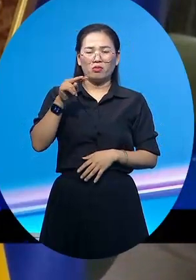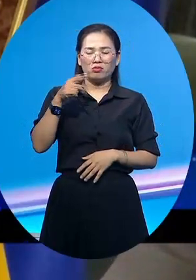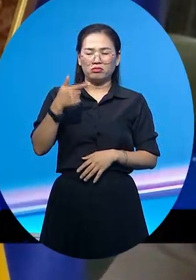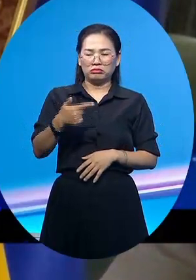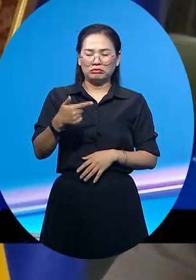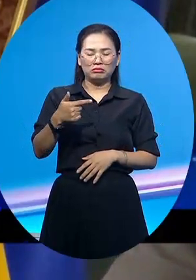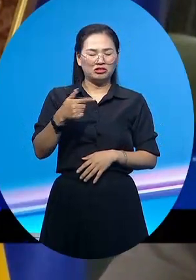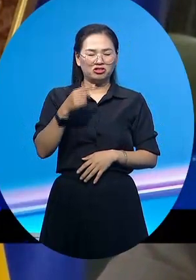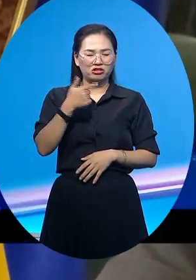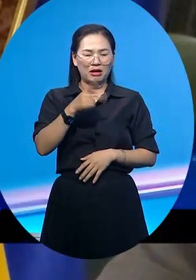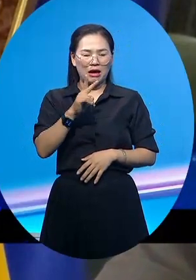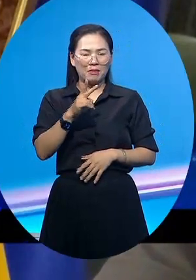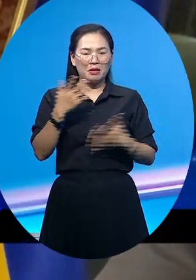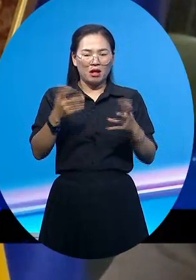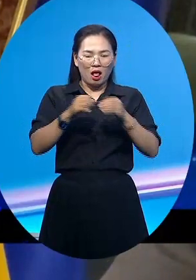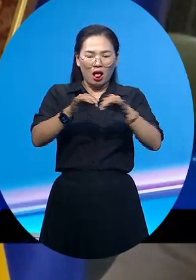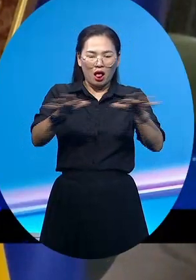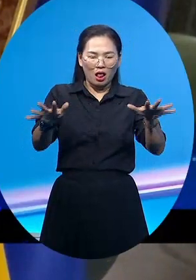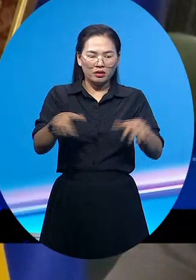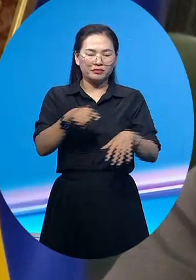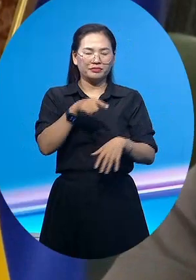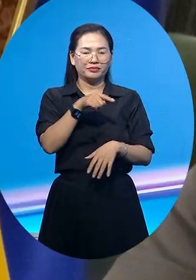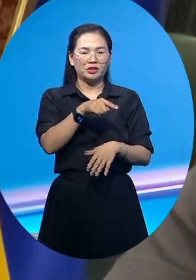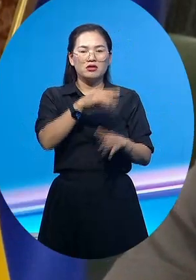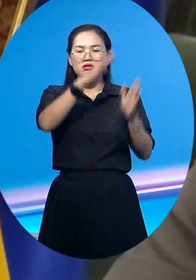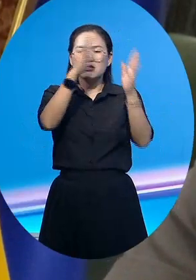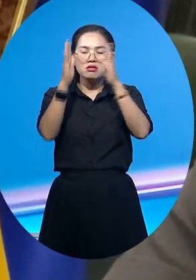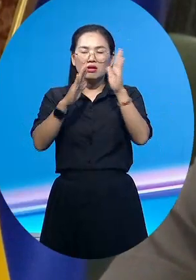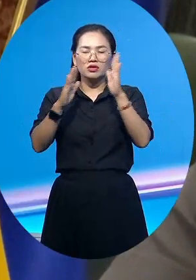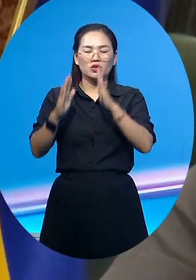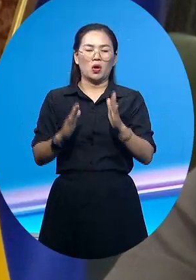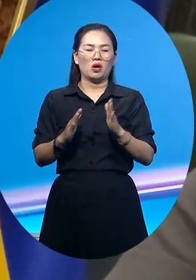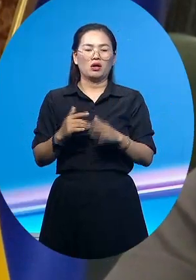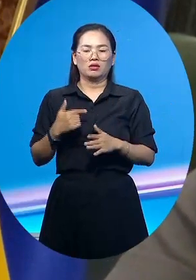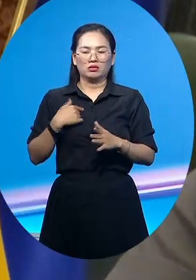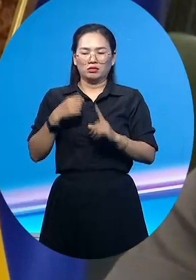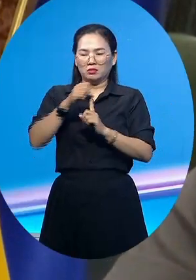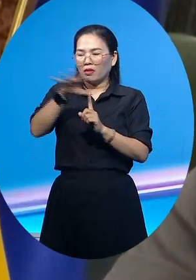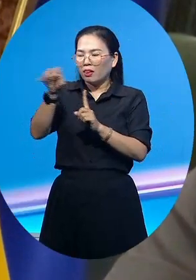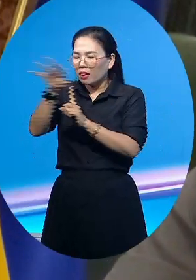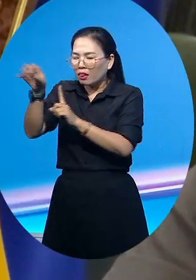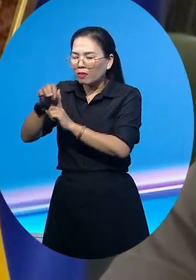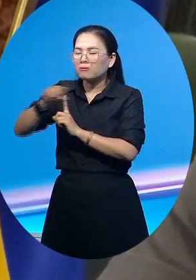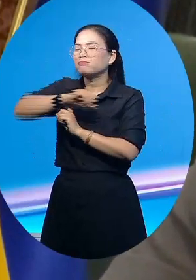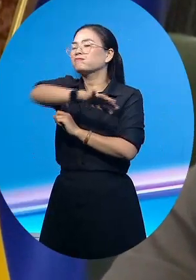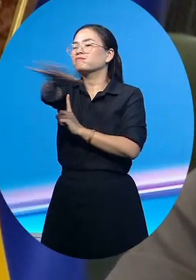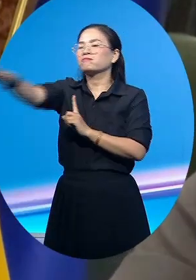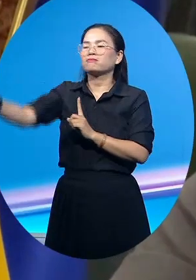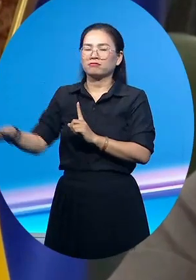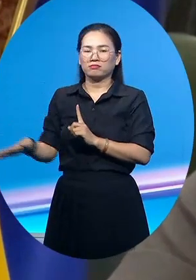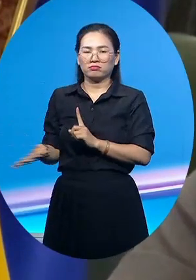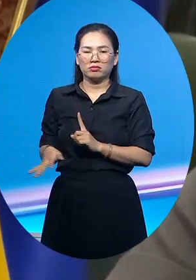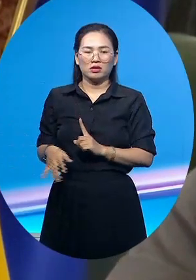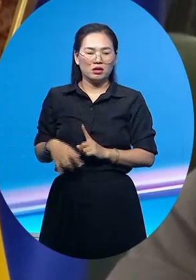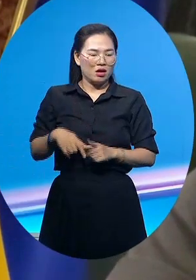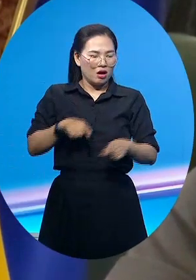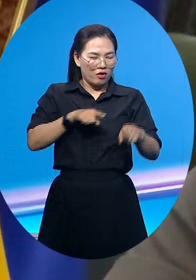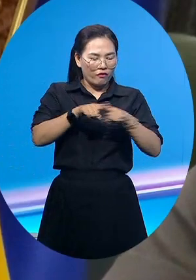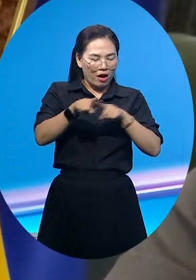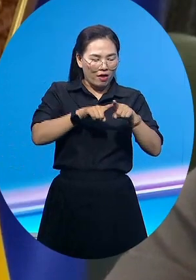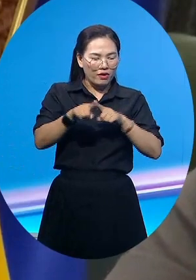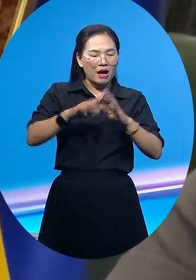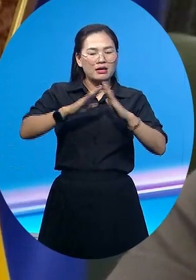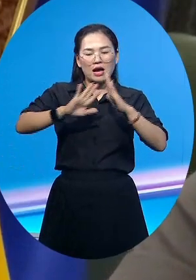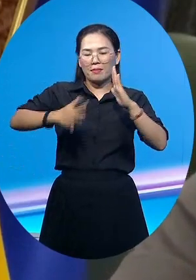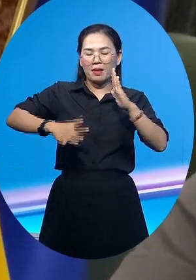giới quốc gia này nó lan đến đâu chỉ phụ thuộc dẫn gió Chúng tôi chia sẻ tất cả thông tin dưới các đối tác trên toàn thế giới không bao giờ được phép tấn công khủng bố